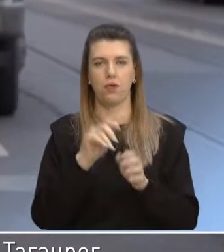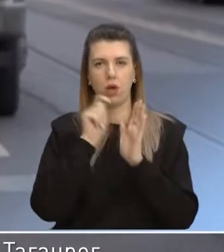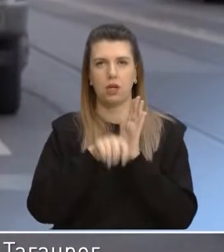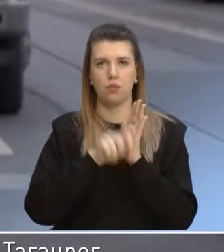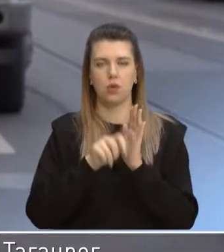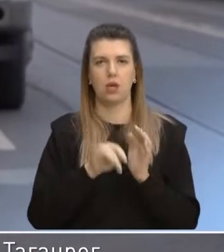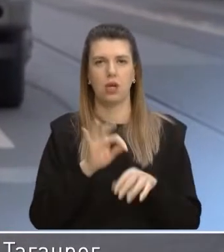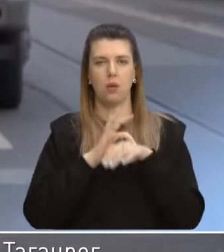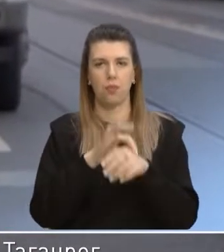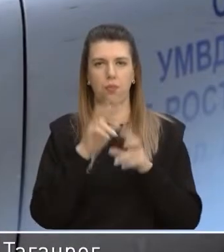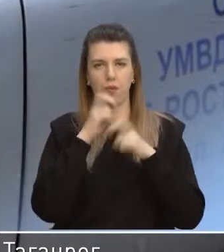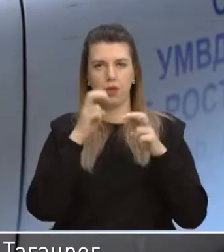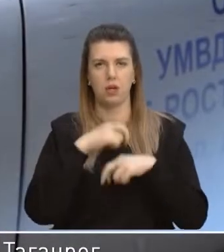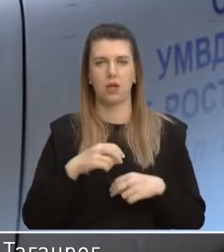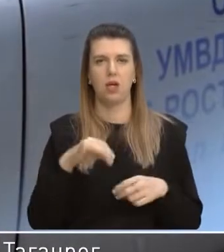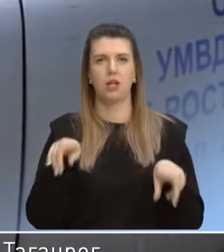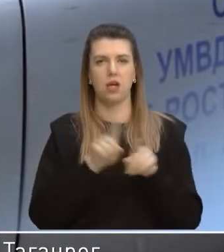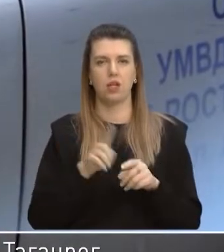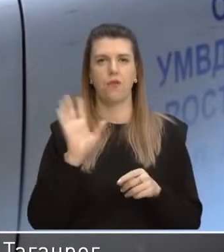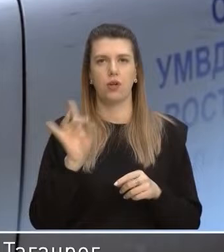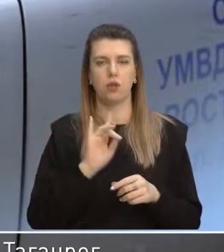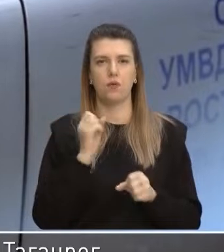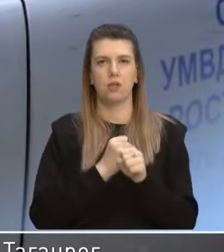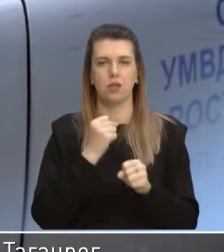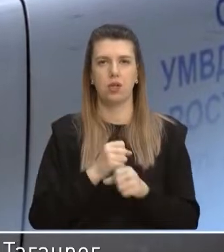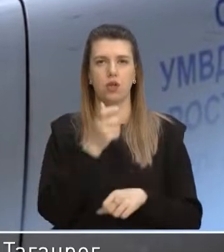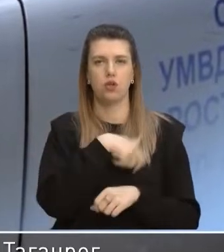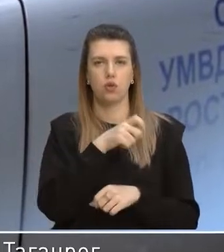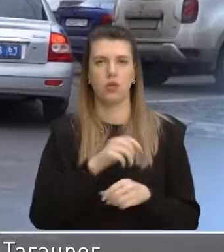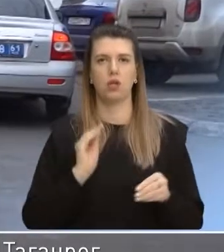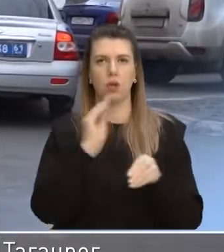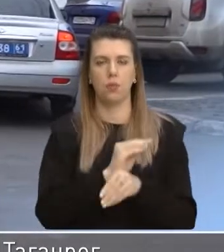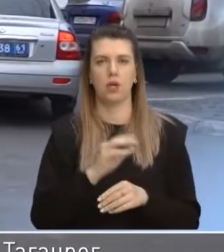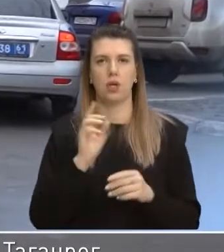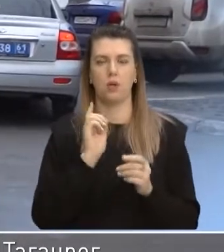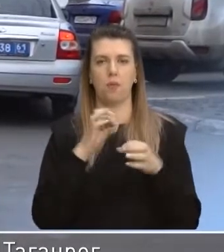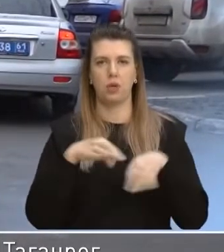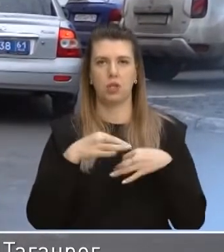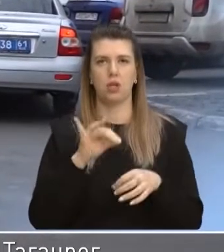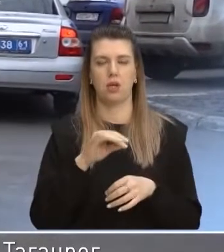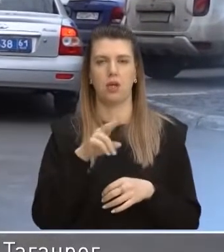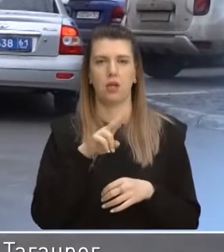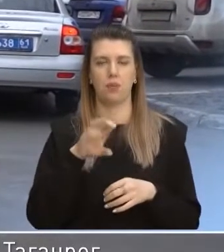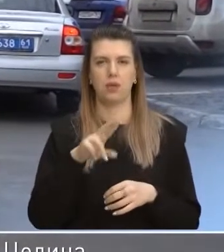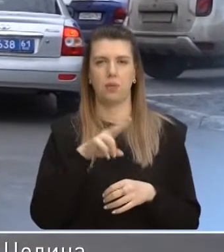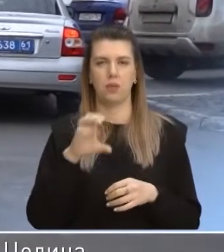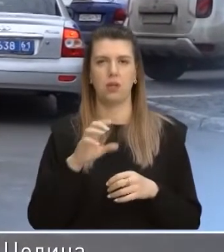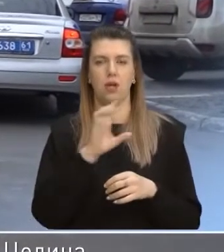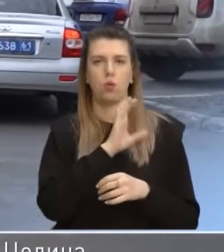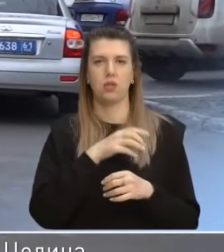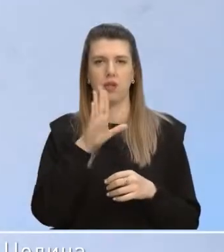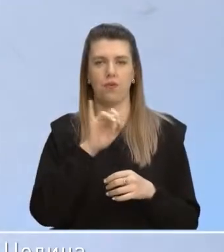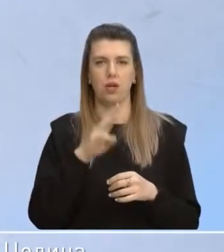смотровые и проверочные мероприятия также им в раструбе организовано дежурство дополнительных экипажей дпс ппс усиленном варианте